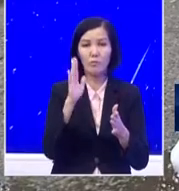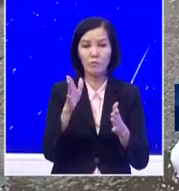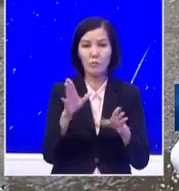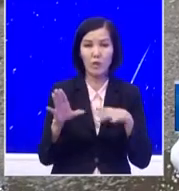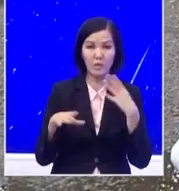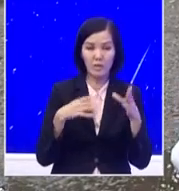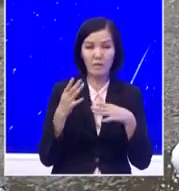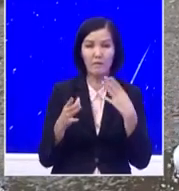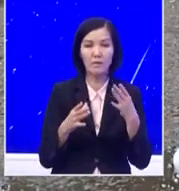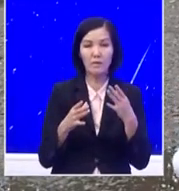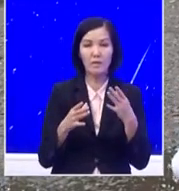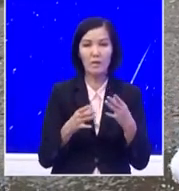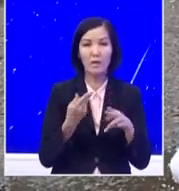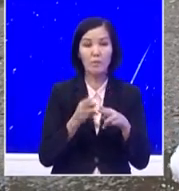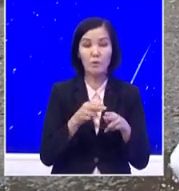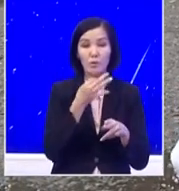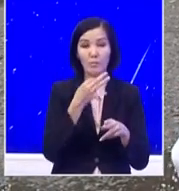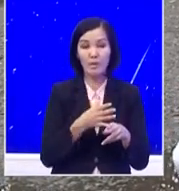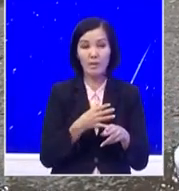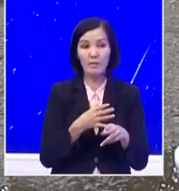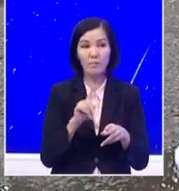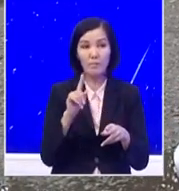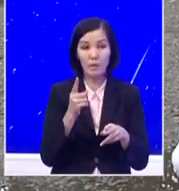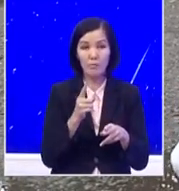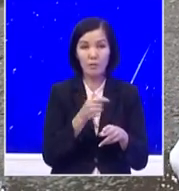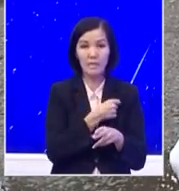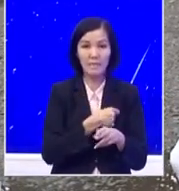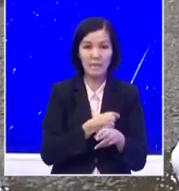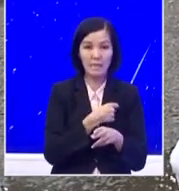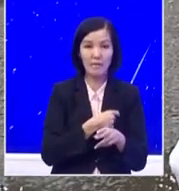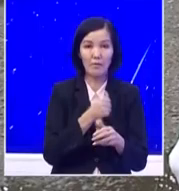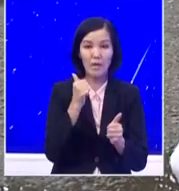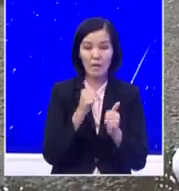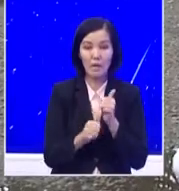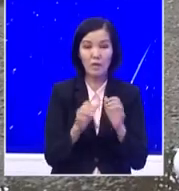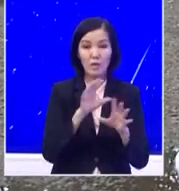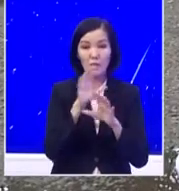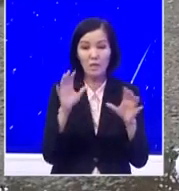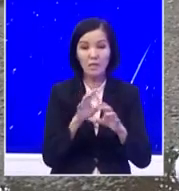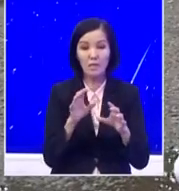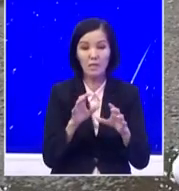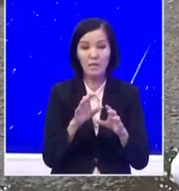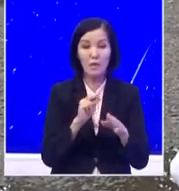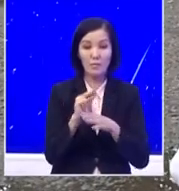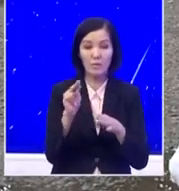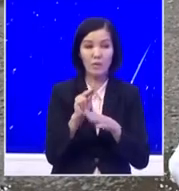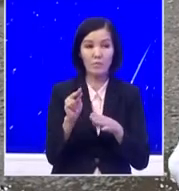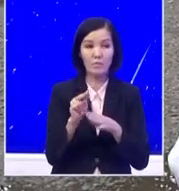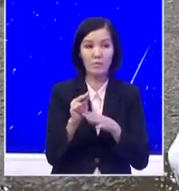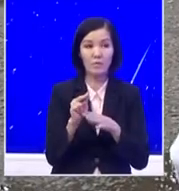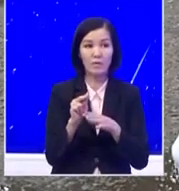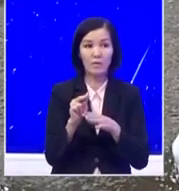тренироваться. И потом мне очень понравилось, потому что тренер с детства каждому искал подход. И ко мне, конечно же, нашел, и вообще